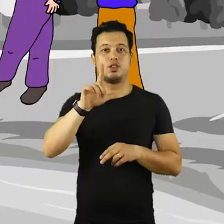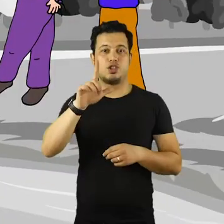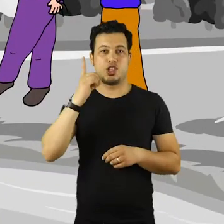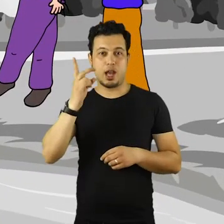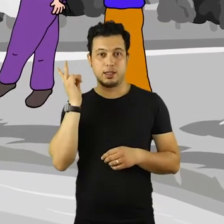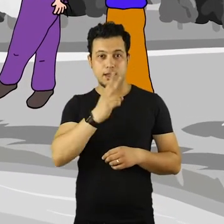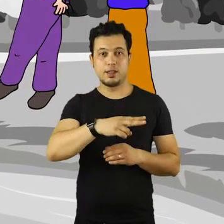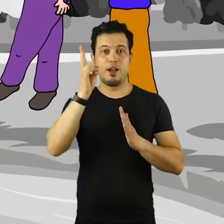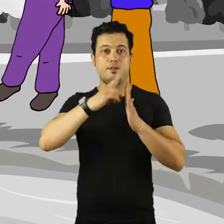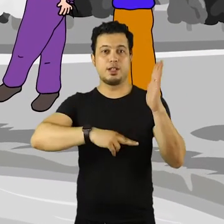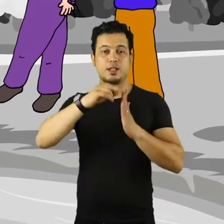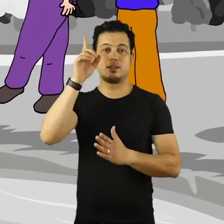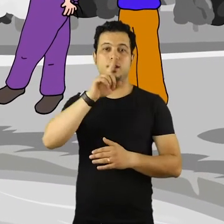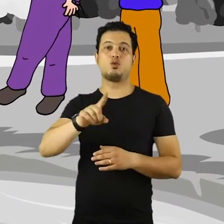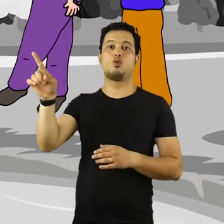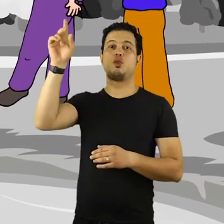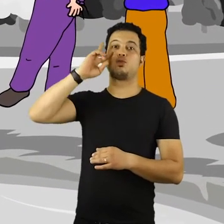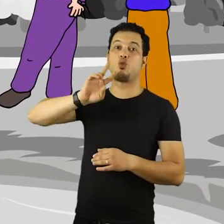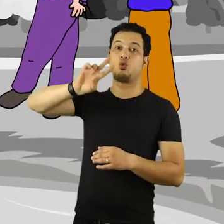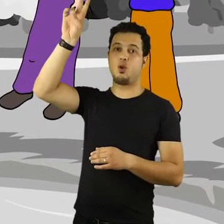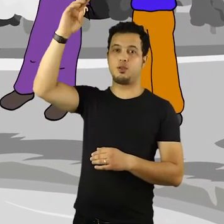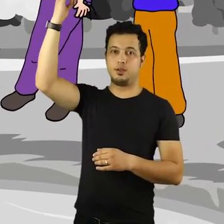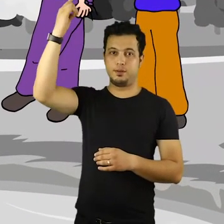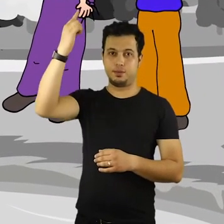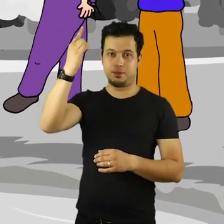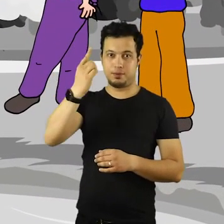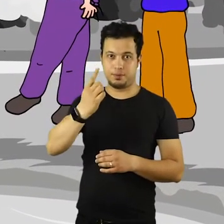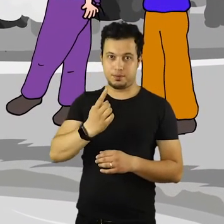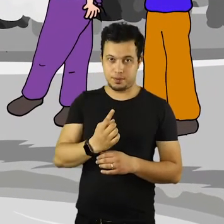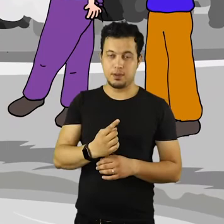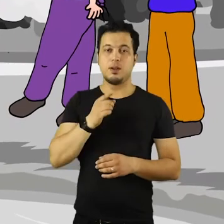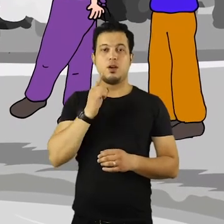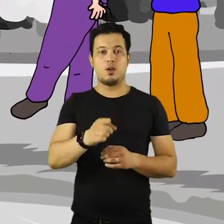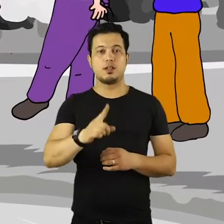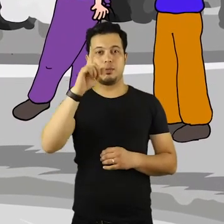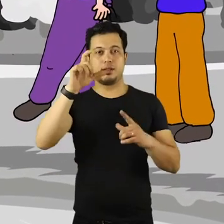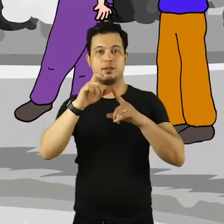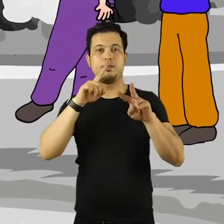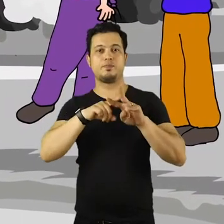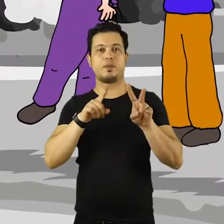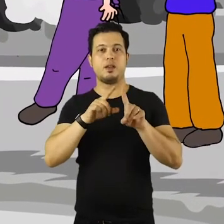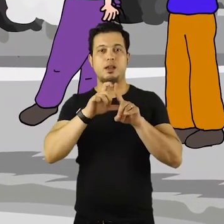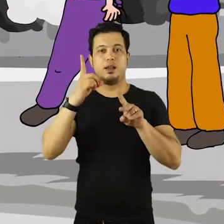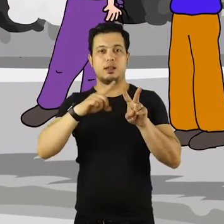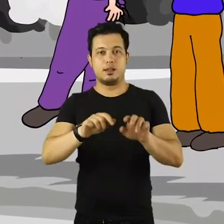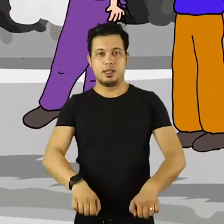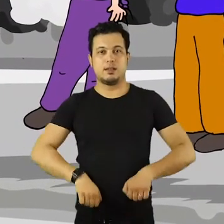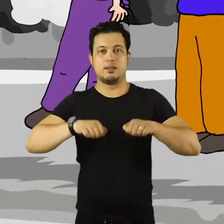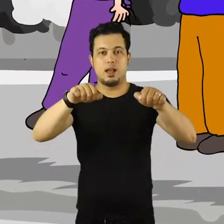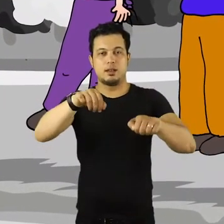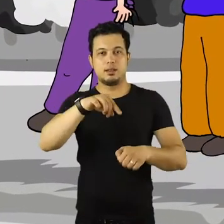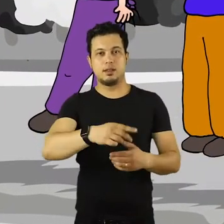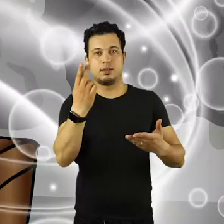belirdi. O anda Pınar'la Çınar'ın yanına gelerek onlara bir sandık çizip gözden